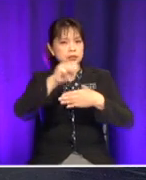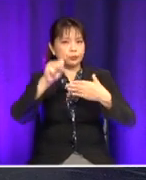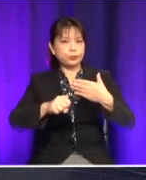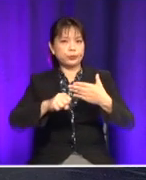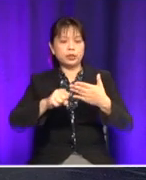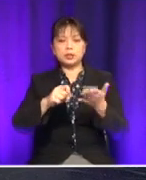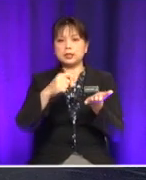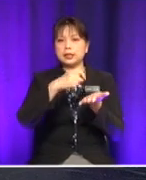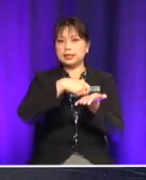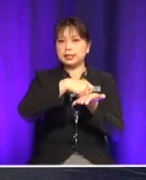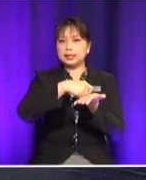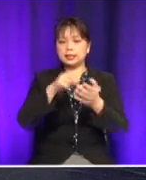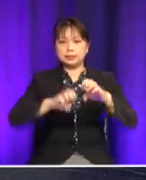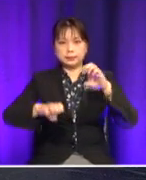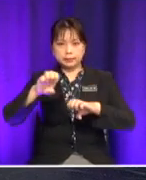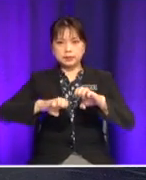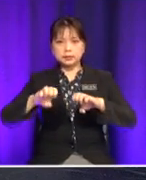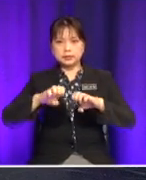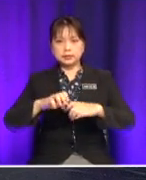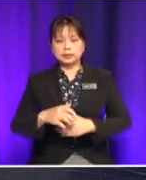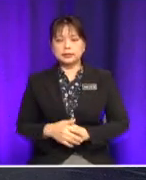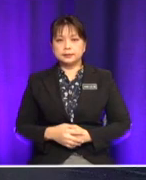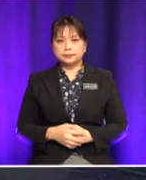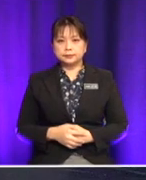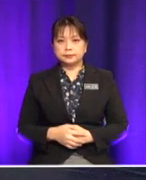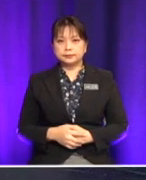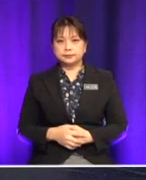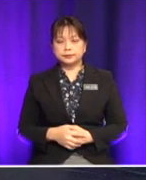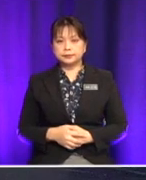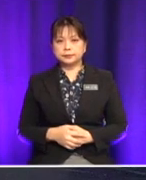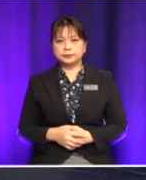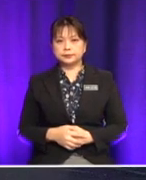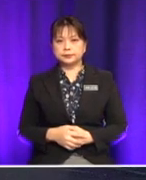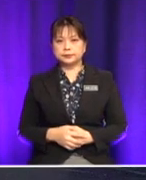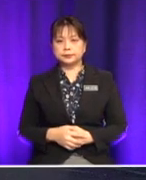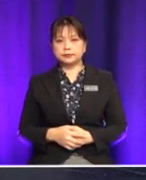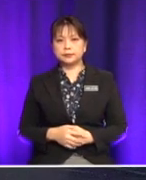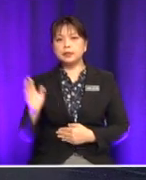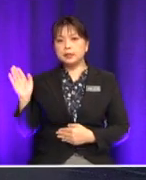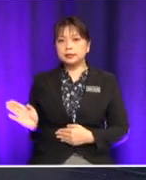pun jalan-jalan Kan ini contoh laporan